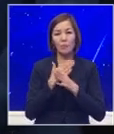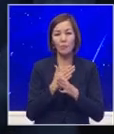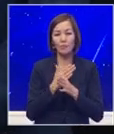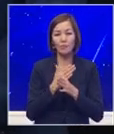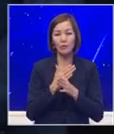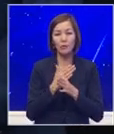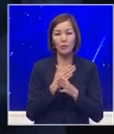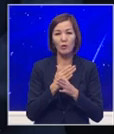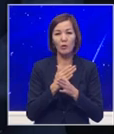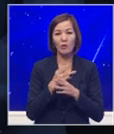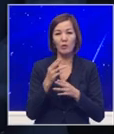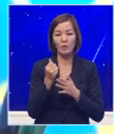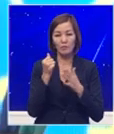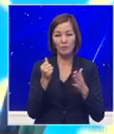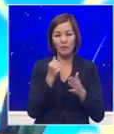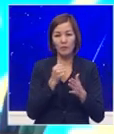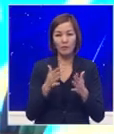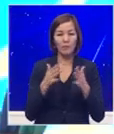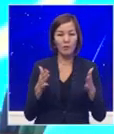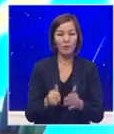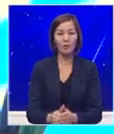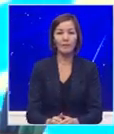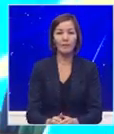способствовать Спасибо большое